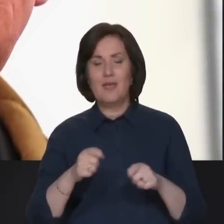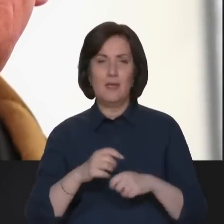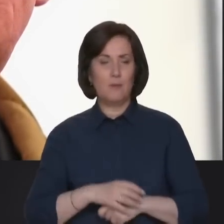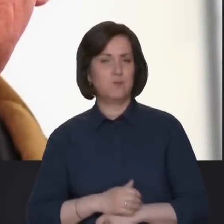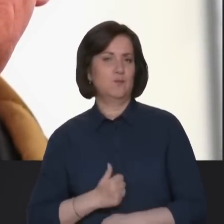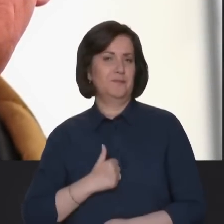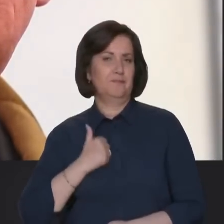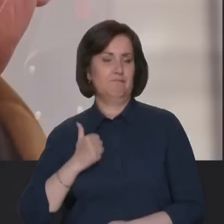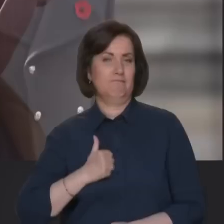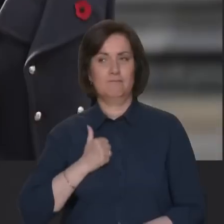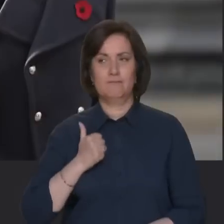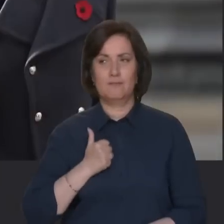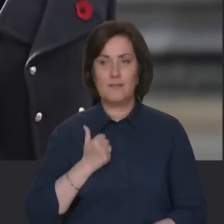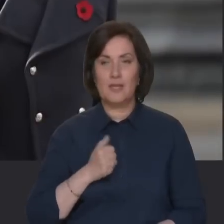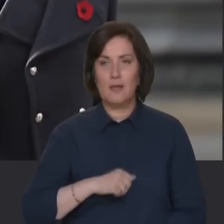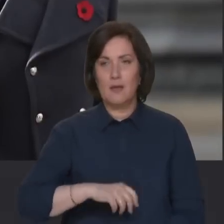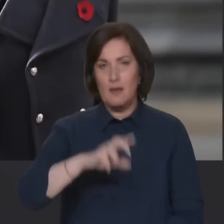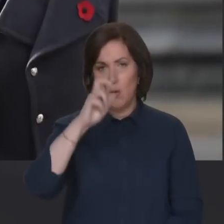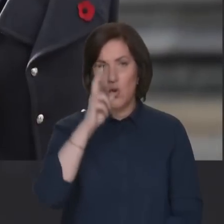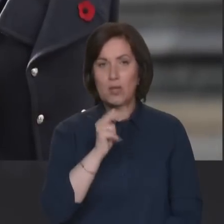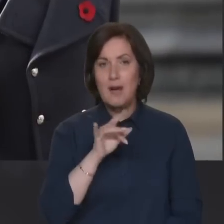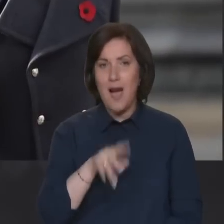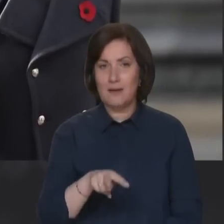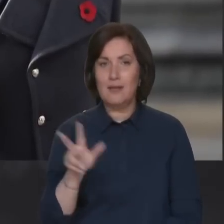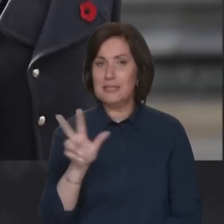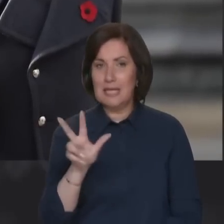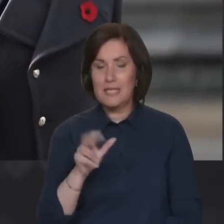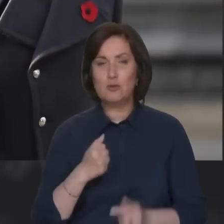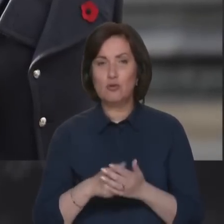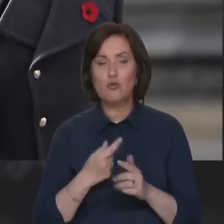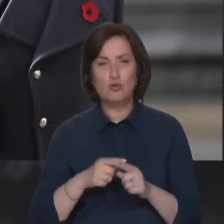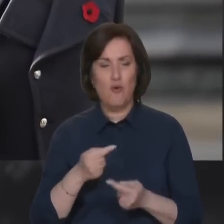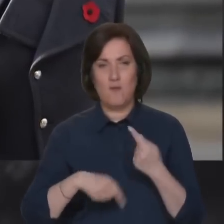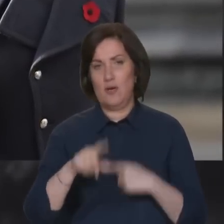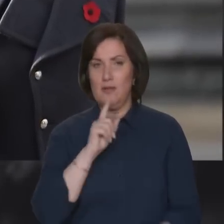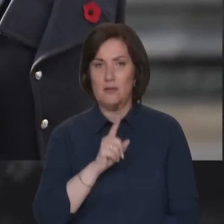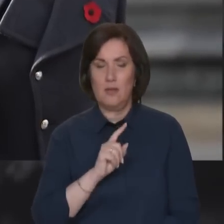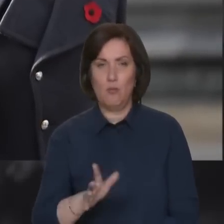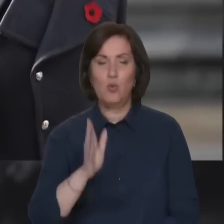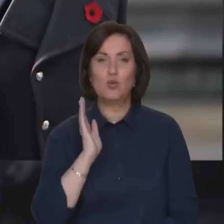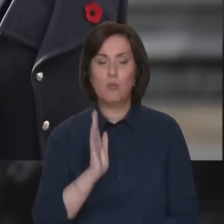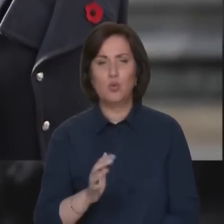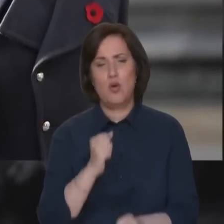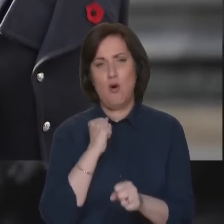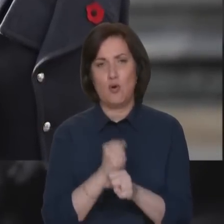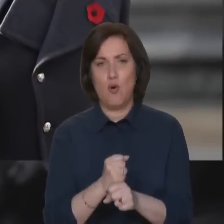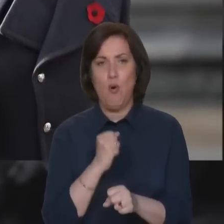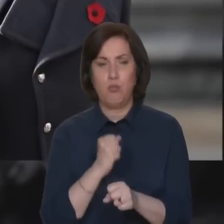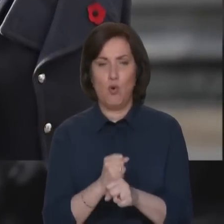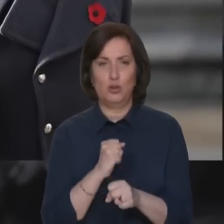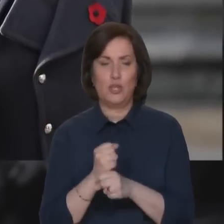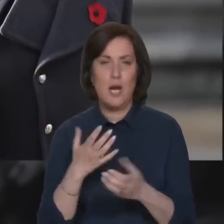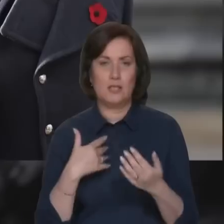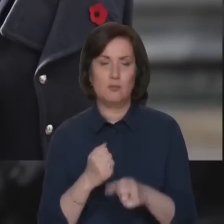щоки, король Карл III сказав, що до цього вороття не буде. Буде робоча